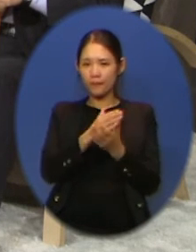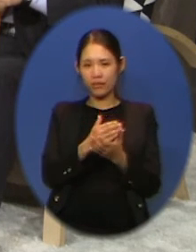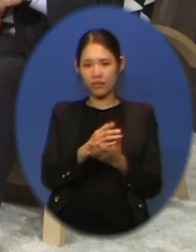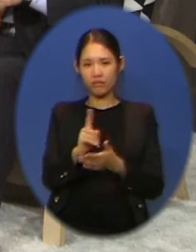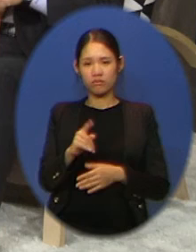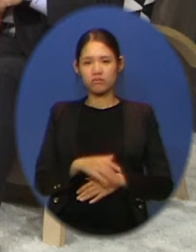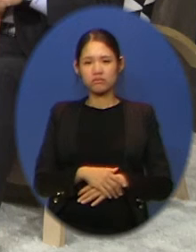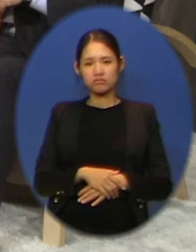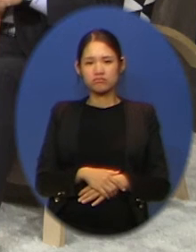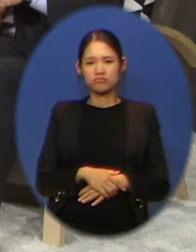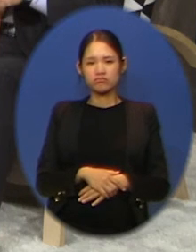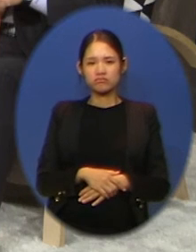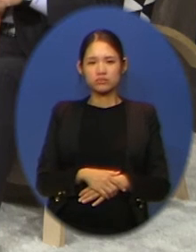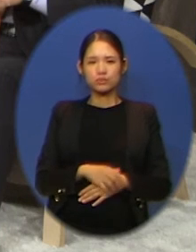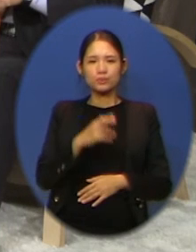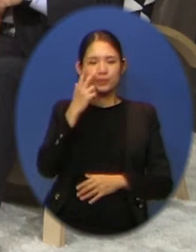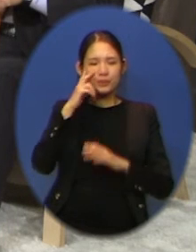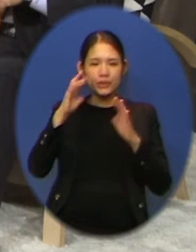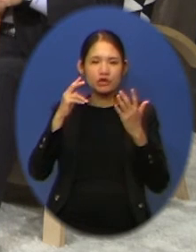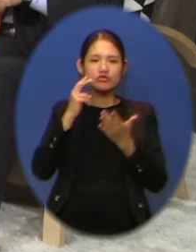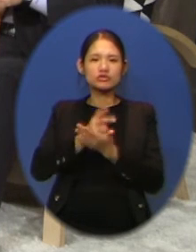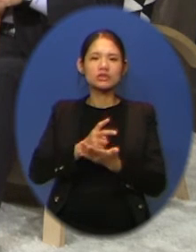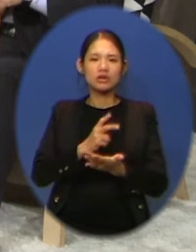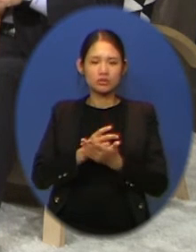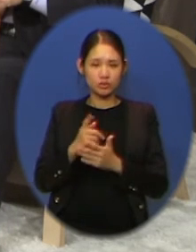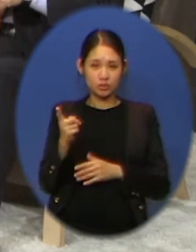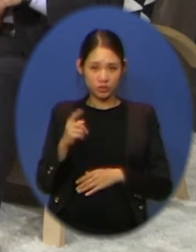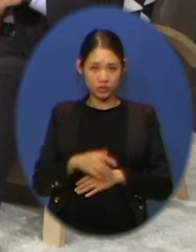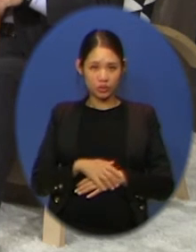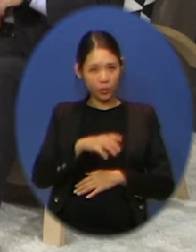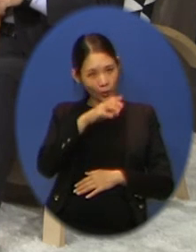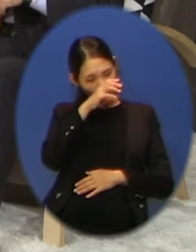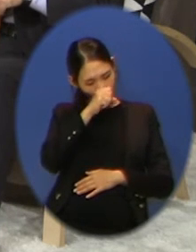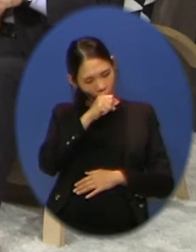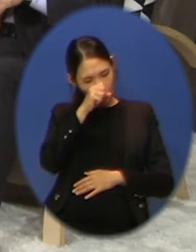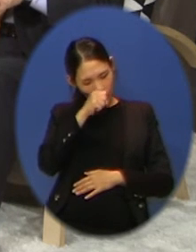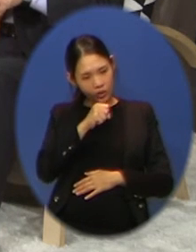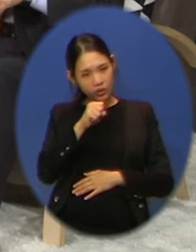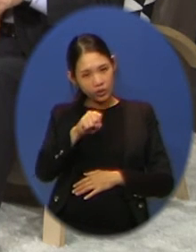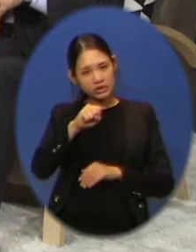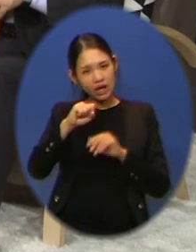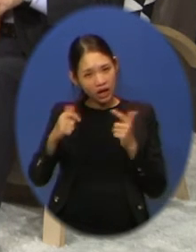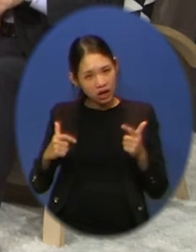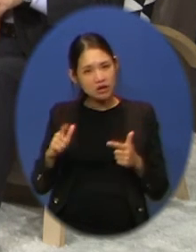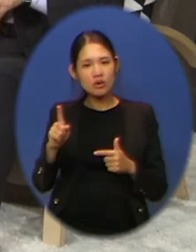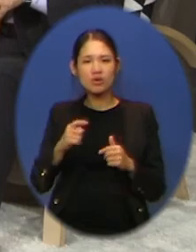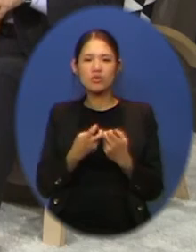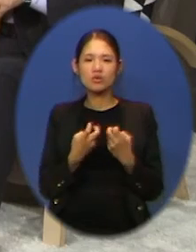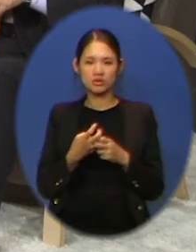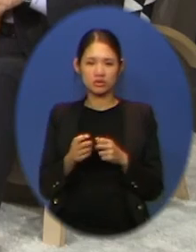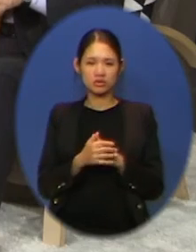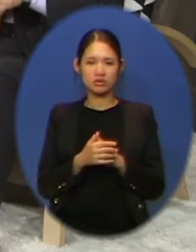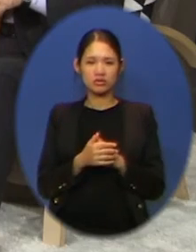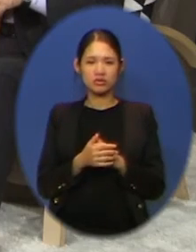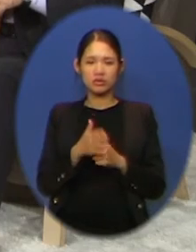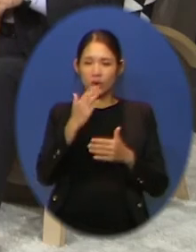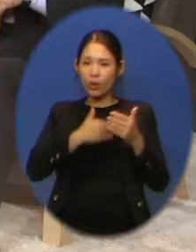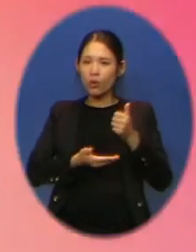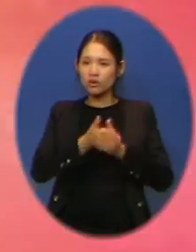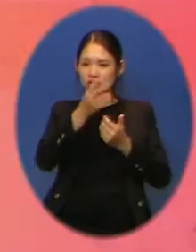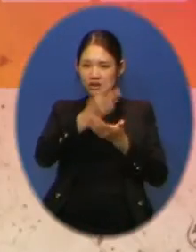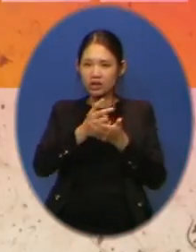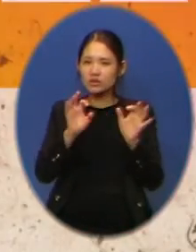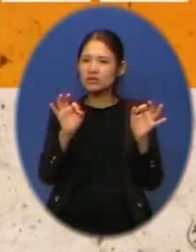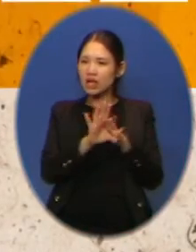아니라 미국 제도가 이렇다. 그러니까 옳은 건 옳고 옳지 않은 건 얘기가 될 거 아닙니까? 예. 제가 아까 말한 공천제도 같은 거는